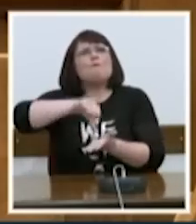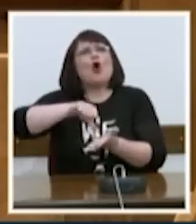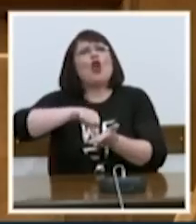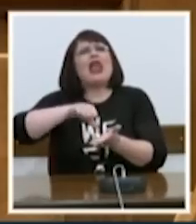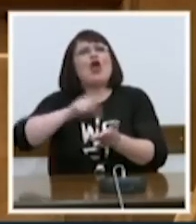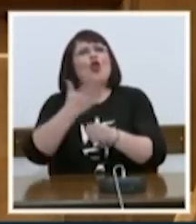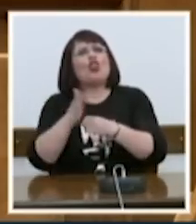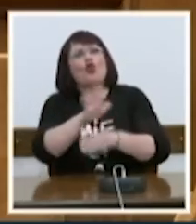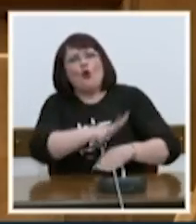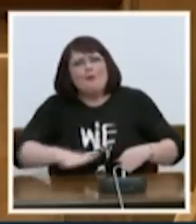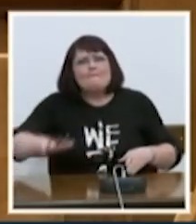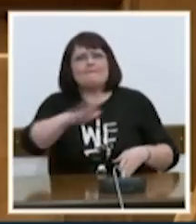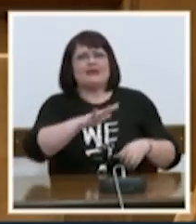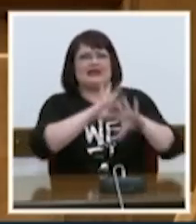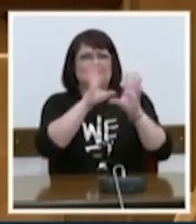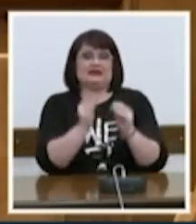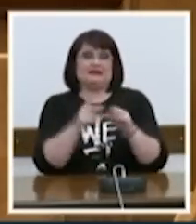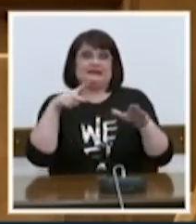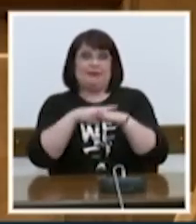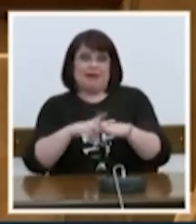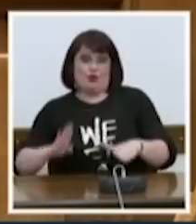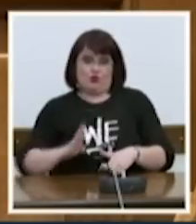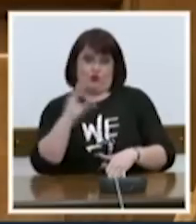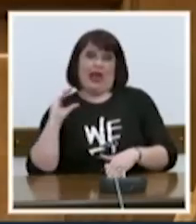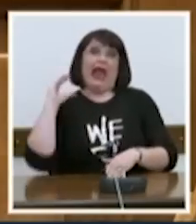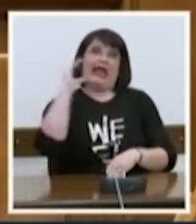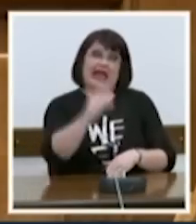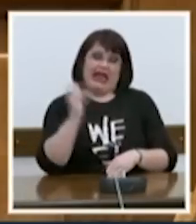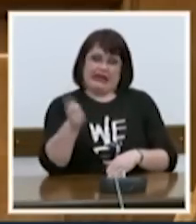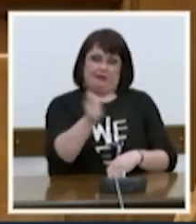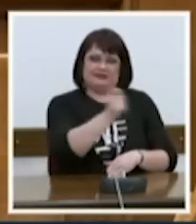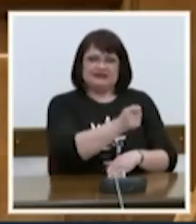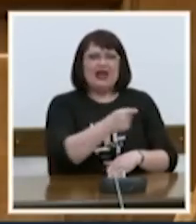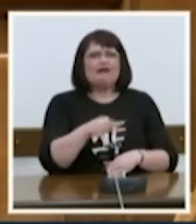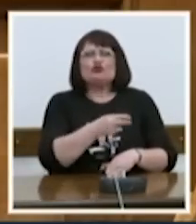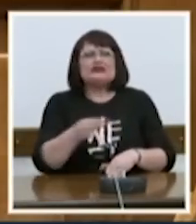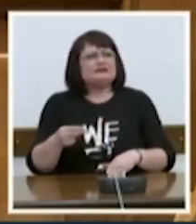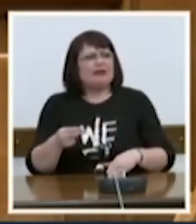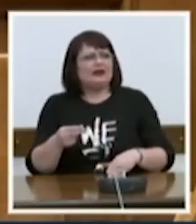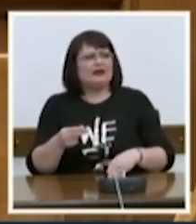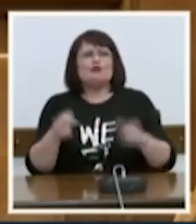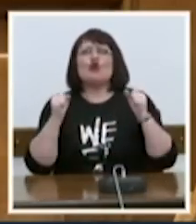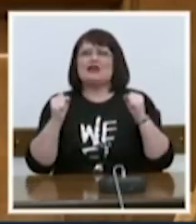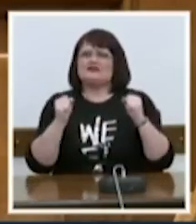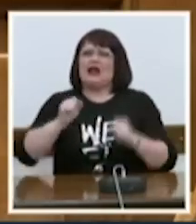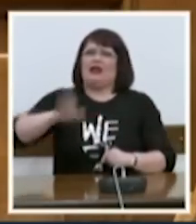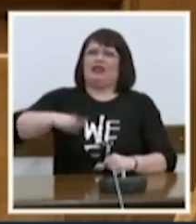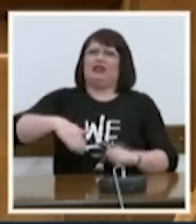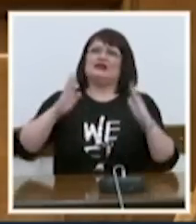όλα έργα του Ταμείου Ανάκαμψης, δεν κάνουν φτηνότερη και πιο ασφαλή τη λαϊκή στέγη?